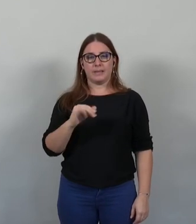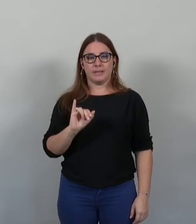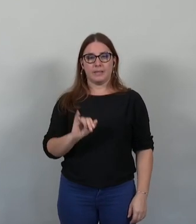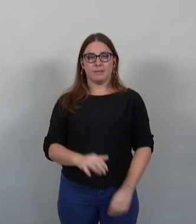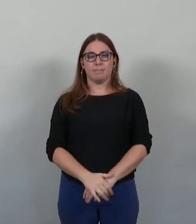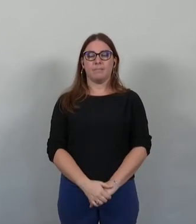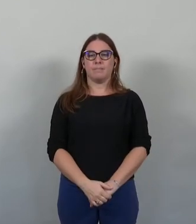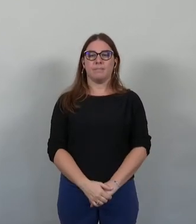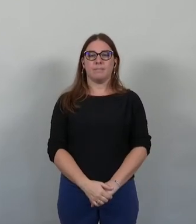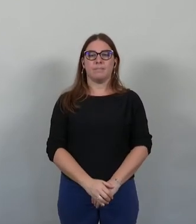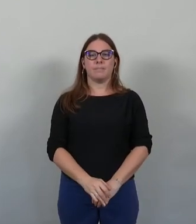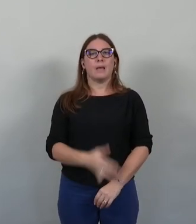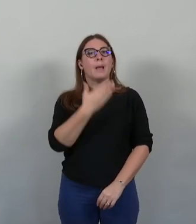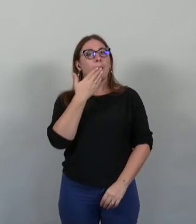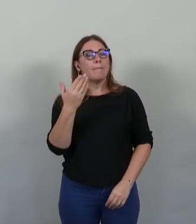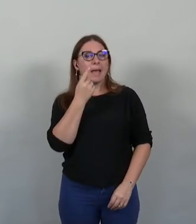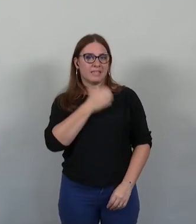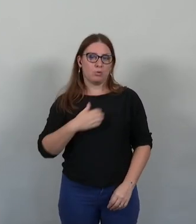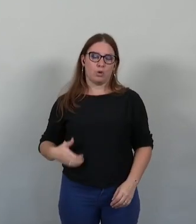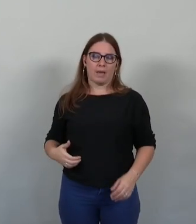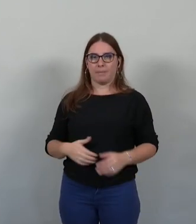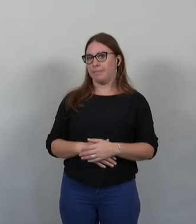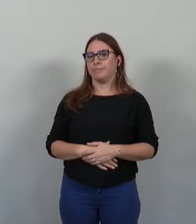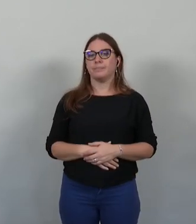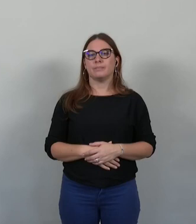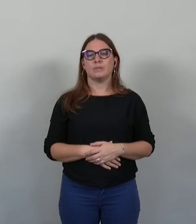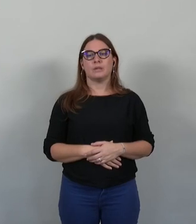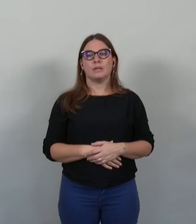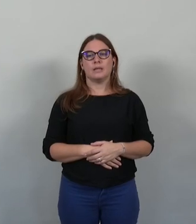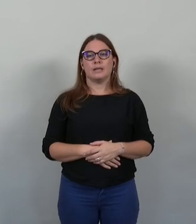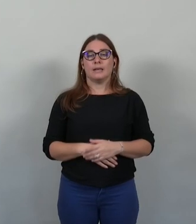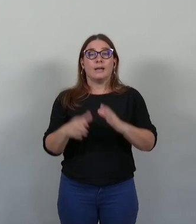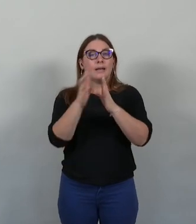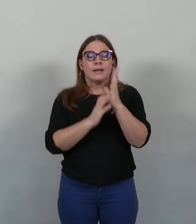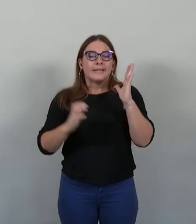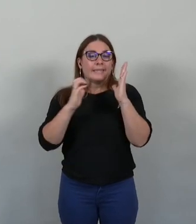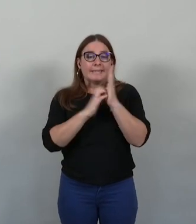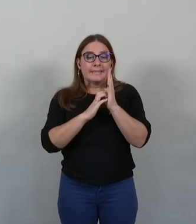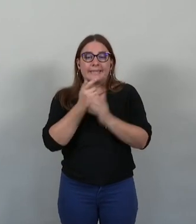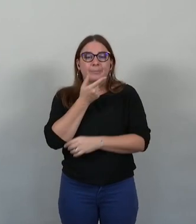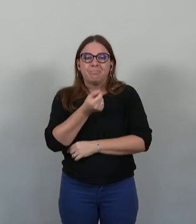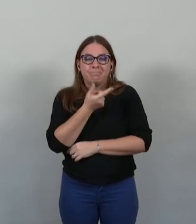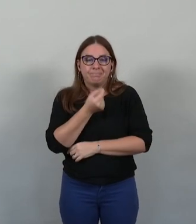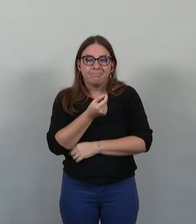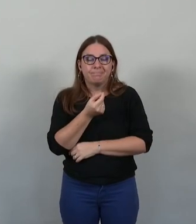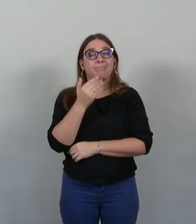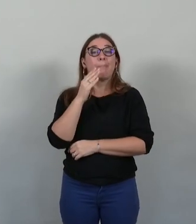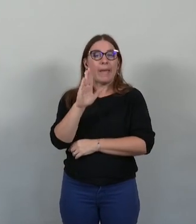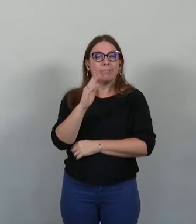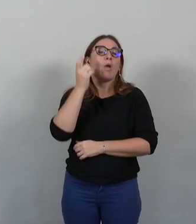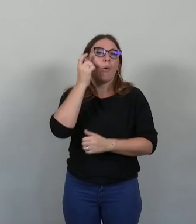parole merci Monsieur le mer alors cette sympathique délibération appelle tout de même quelques